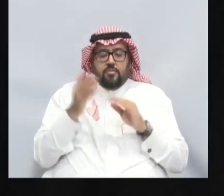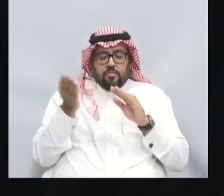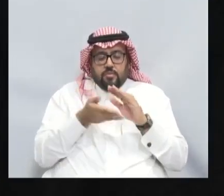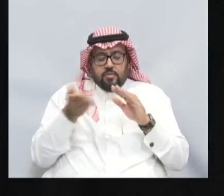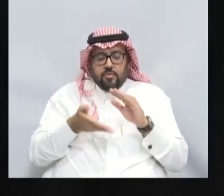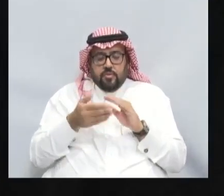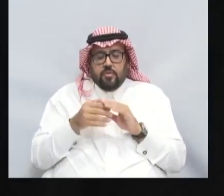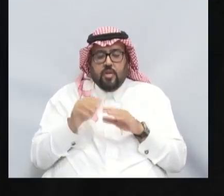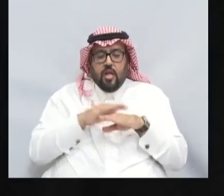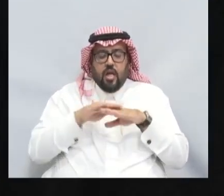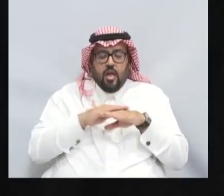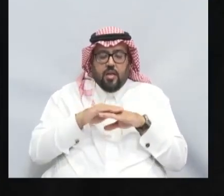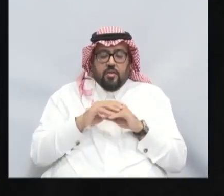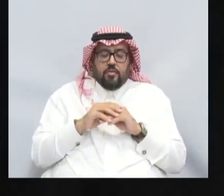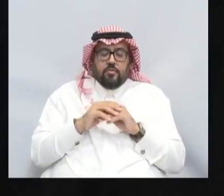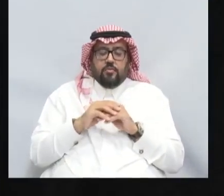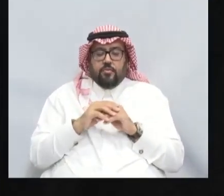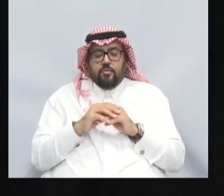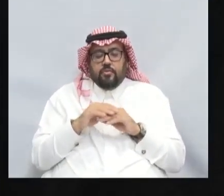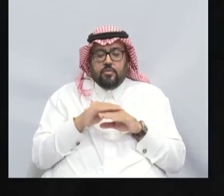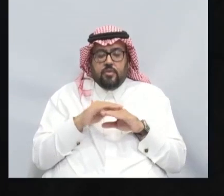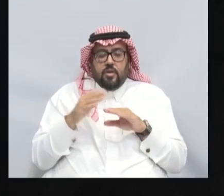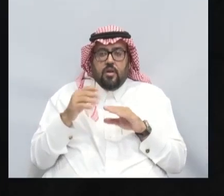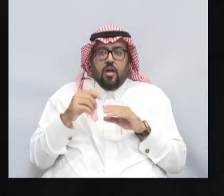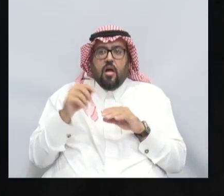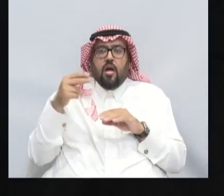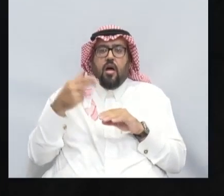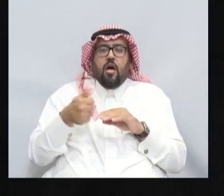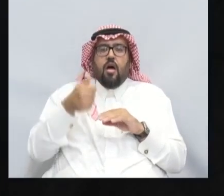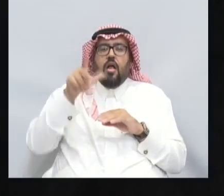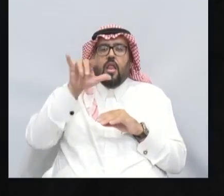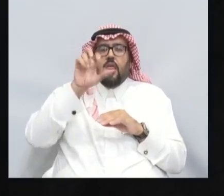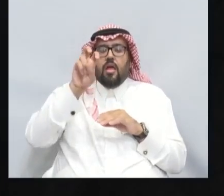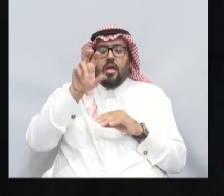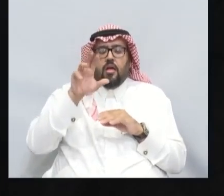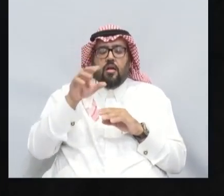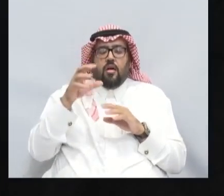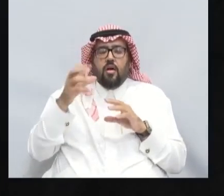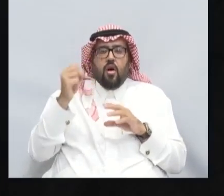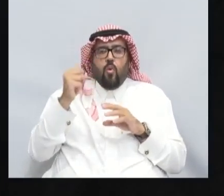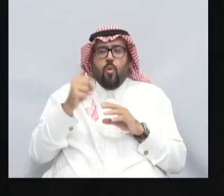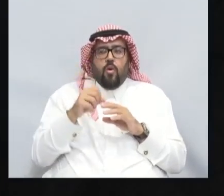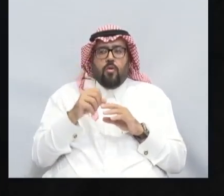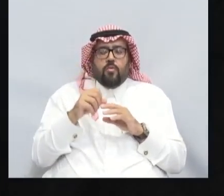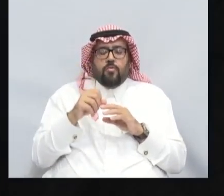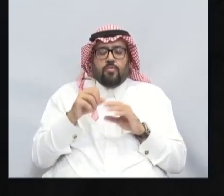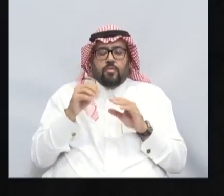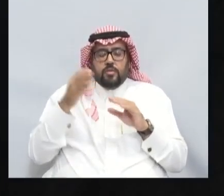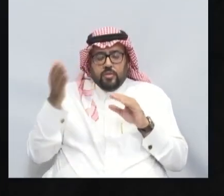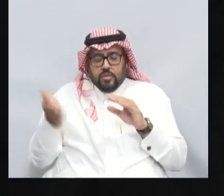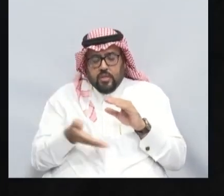جزئين في باطن الأرض من هذه الصهارة، صهارة عالية الكثافة تحتوي على كمية هائلة من السيليكا